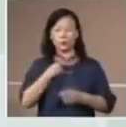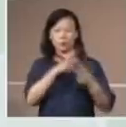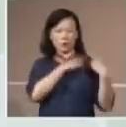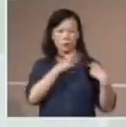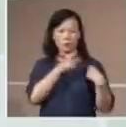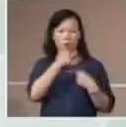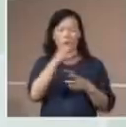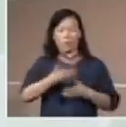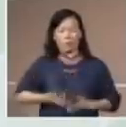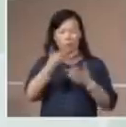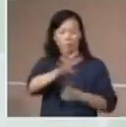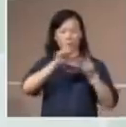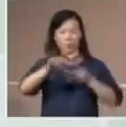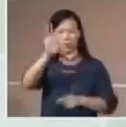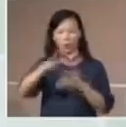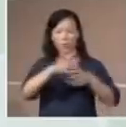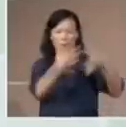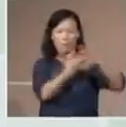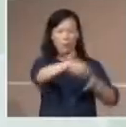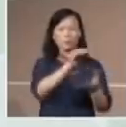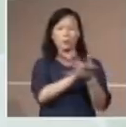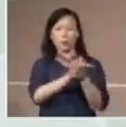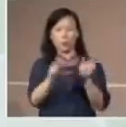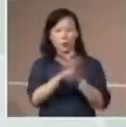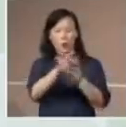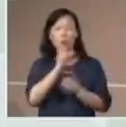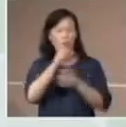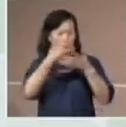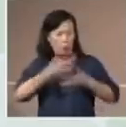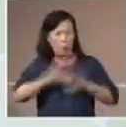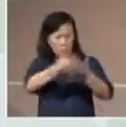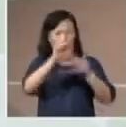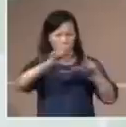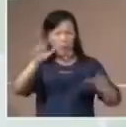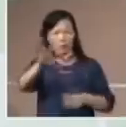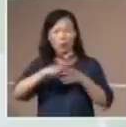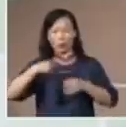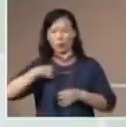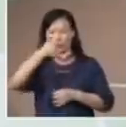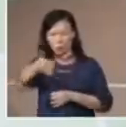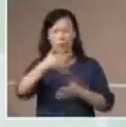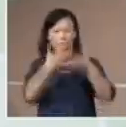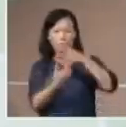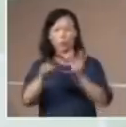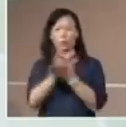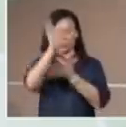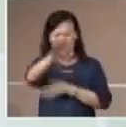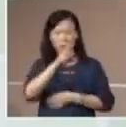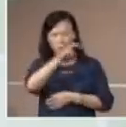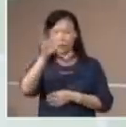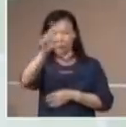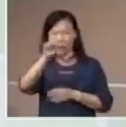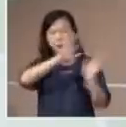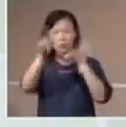贡献非常非常大，有真侪美国的乡亲啊，贡献非常大。但是我去美国了，我看到一个现象，咱